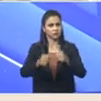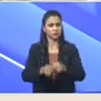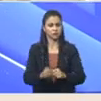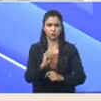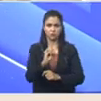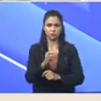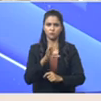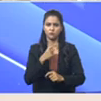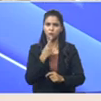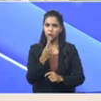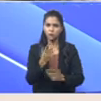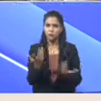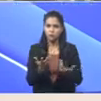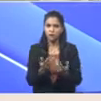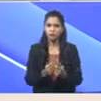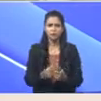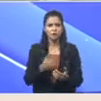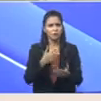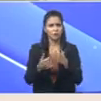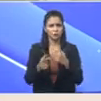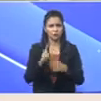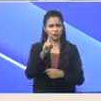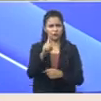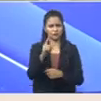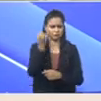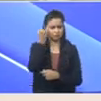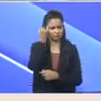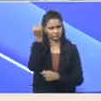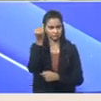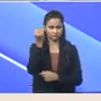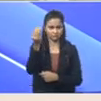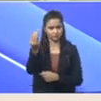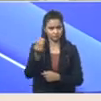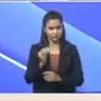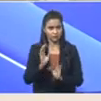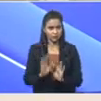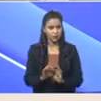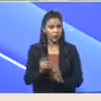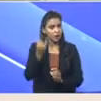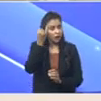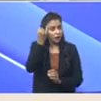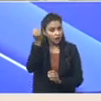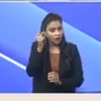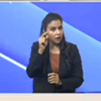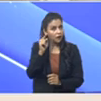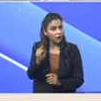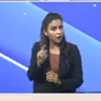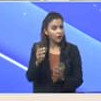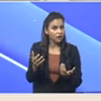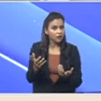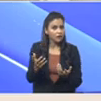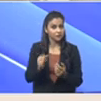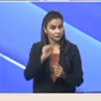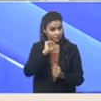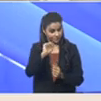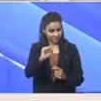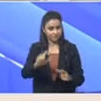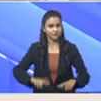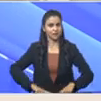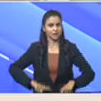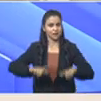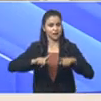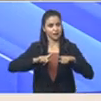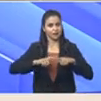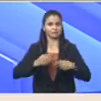उनका मंत्र था, कोई एक आइडिया लीजिए, उस एक आइडिया को अपनी जिंदगी